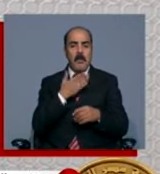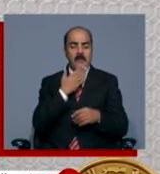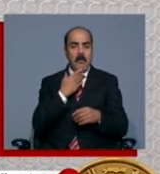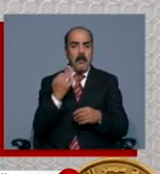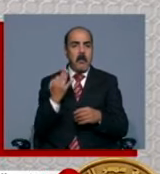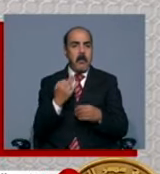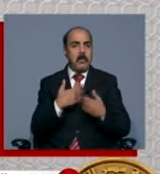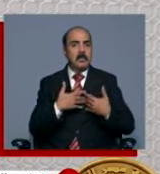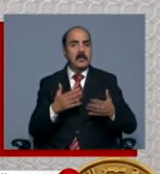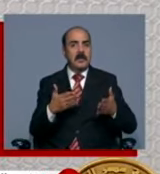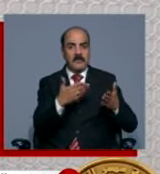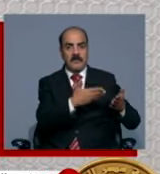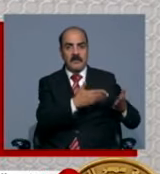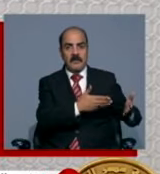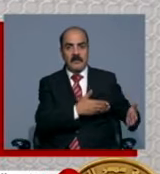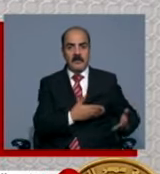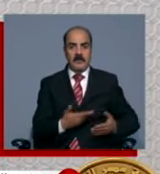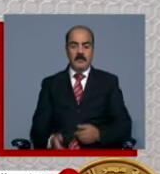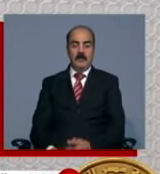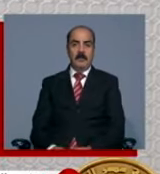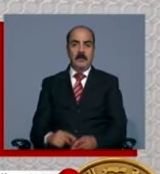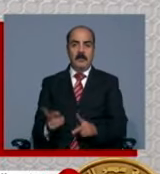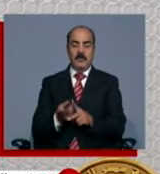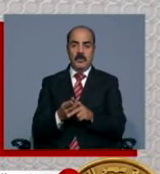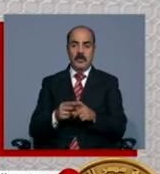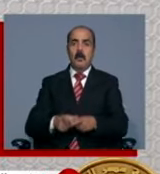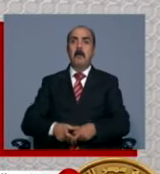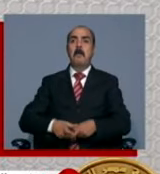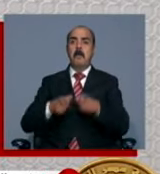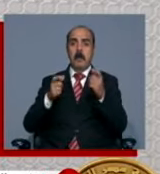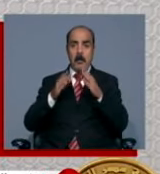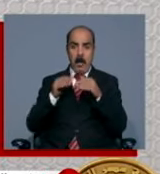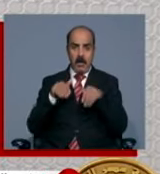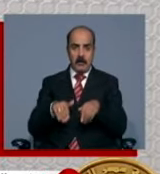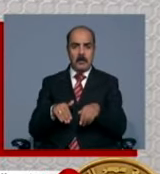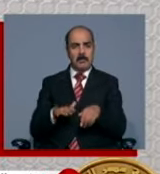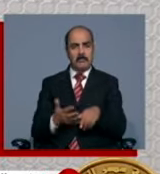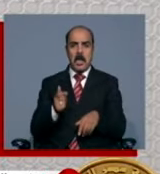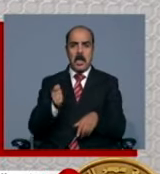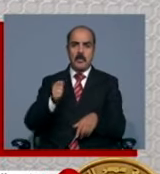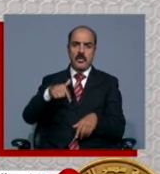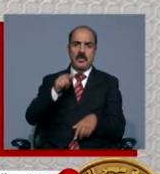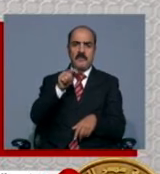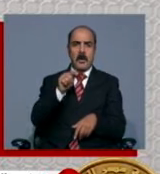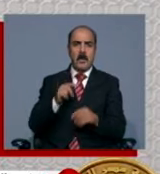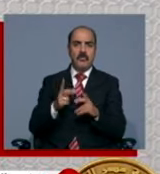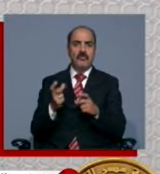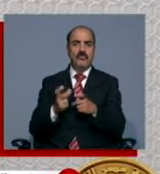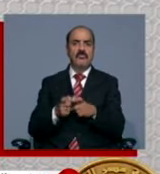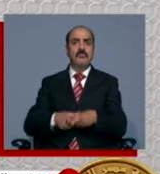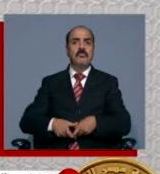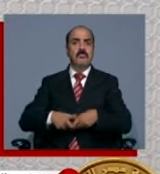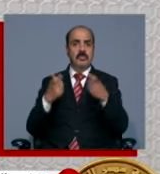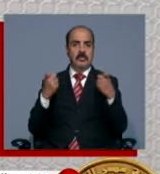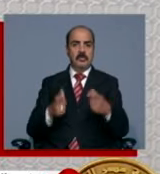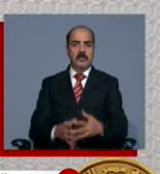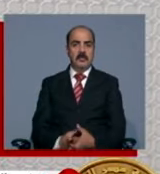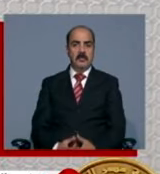واستثمارية وكثافة شبابية تصل إلى حوالي 65% من